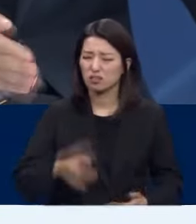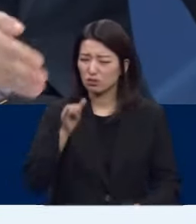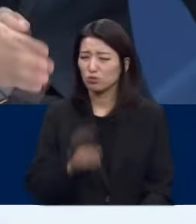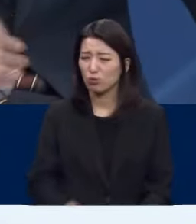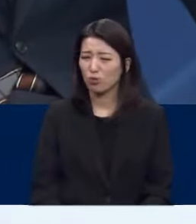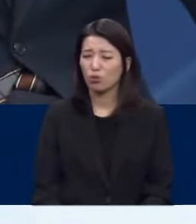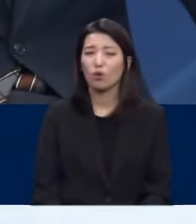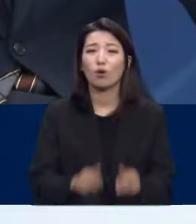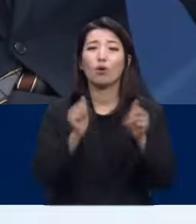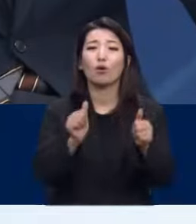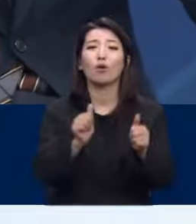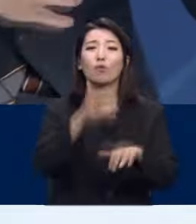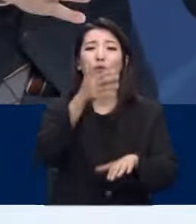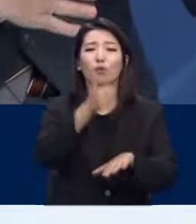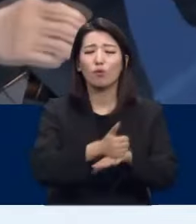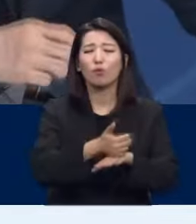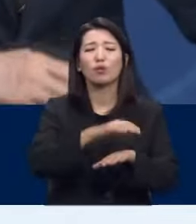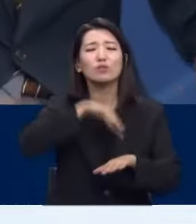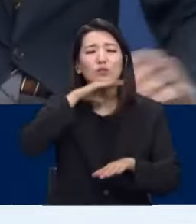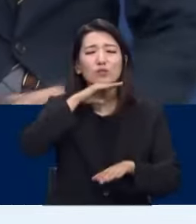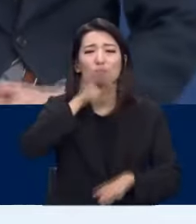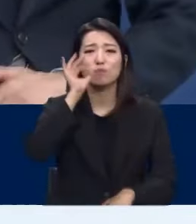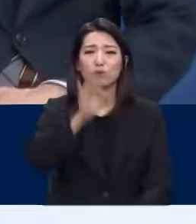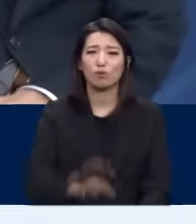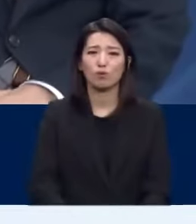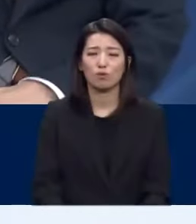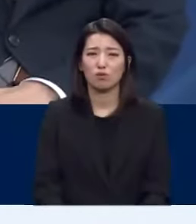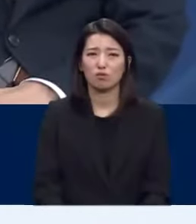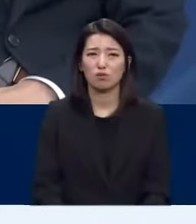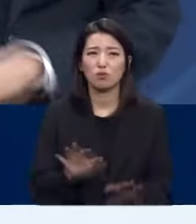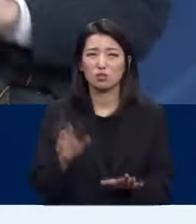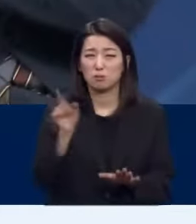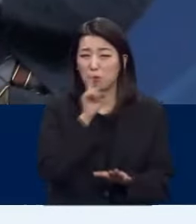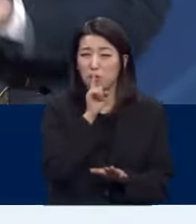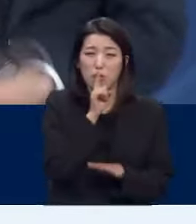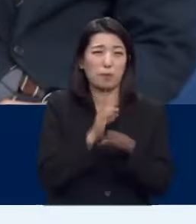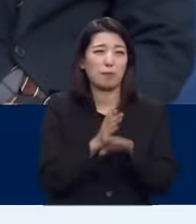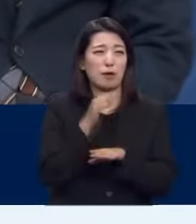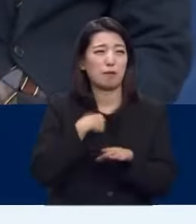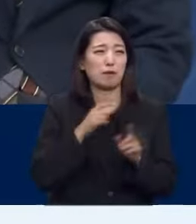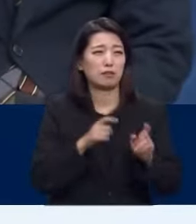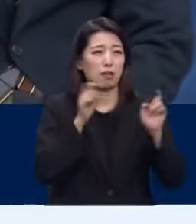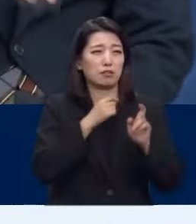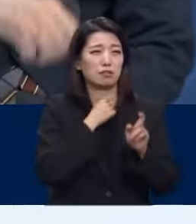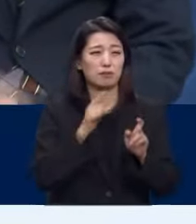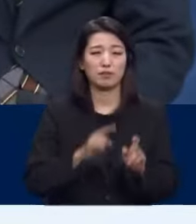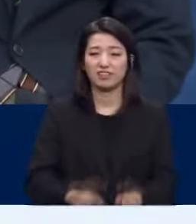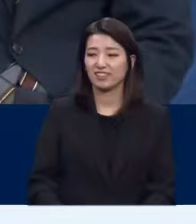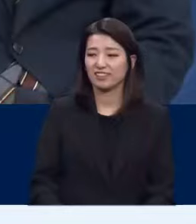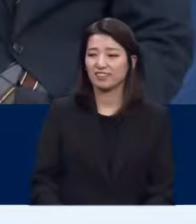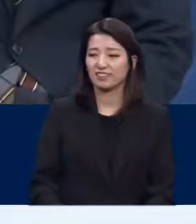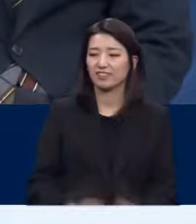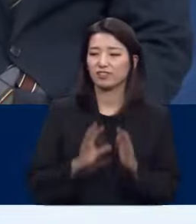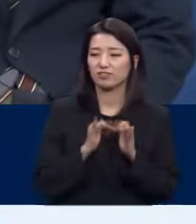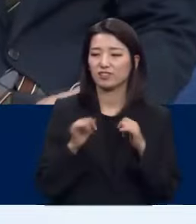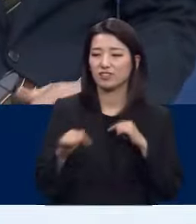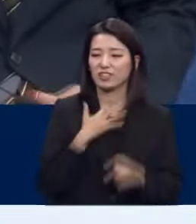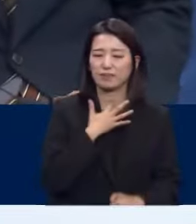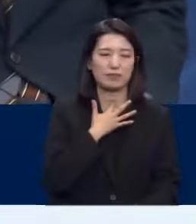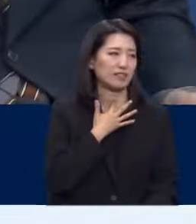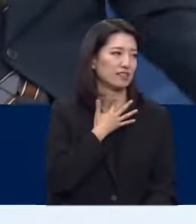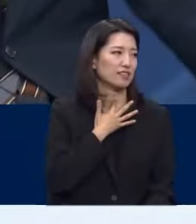법원이 판결할 거 아닙니까 법원의 판결 지켜보겠어 이러면 되 뭘 끝까지 싸워요 저런 말이 도저히 이해가 안 갑니다 저러니까 자꾸 국민들이 정치 싫어하는